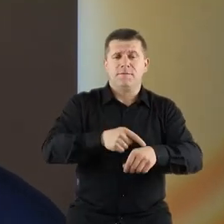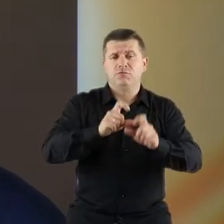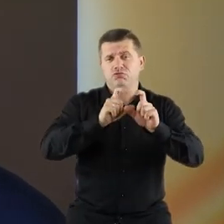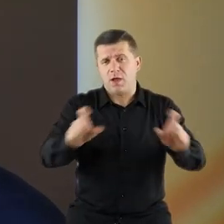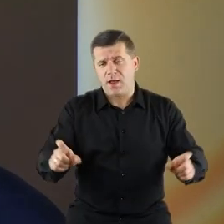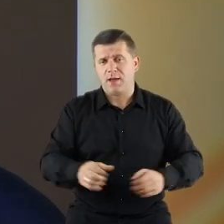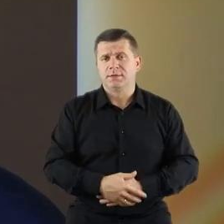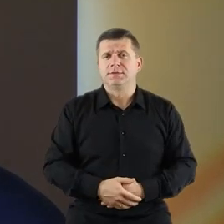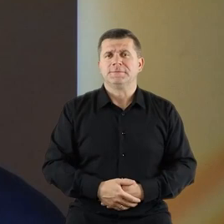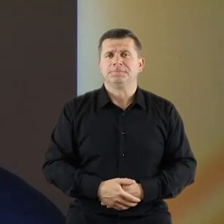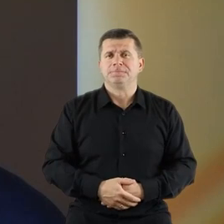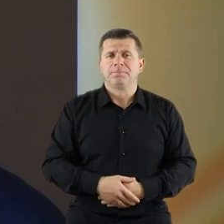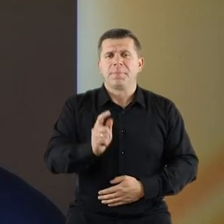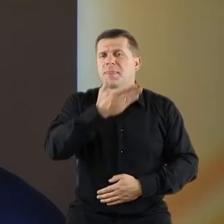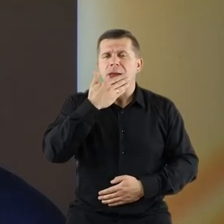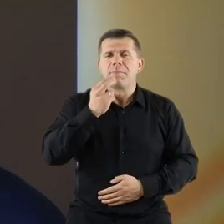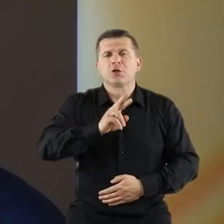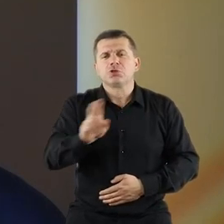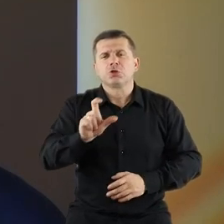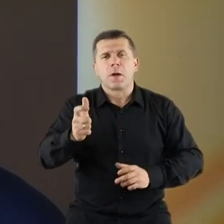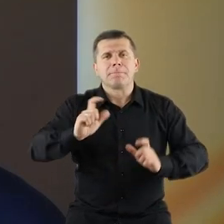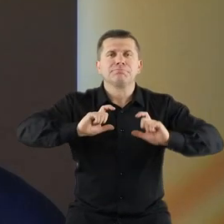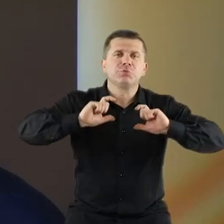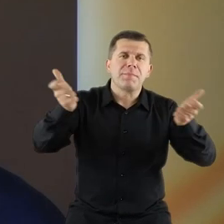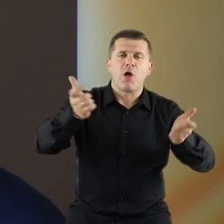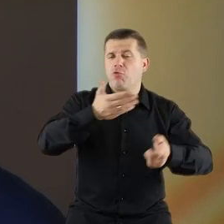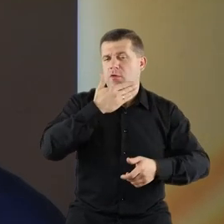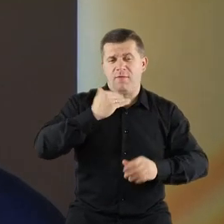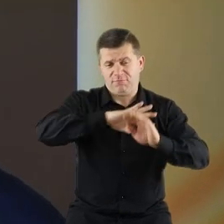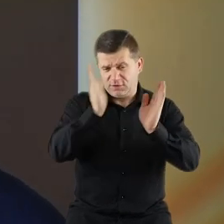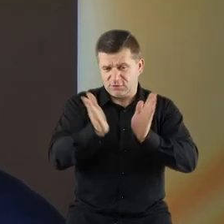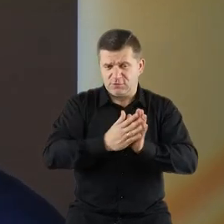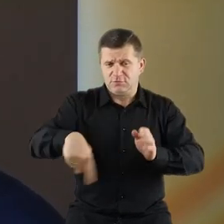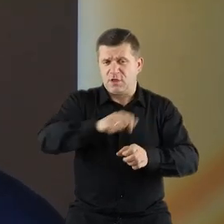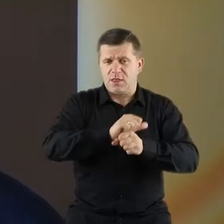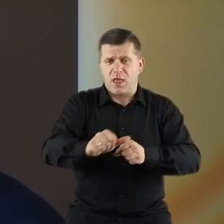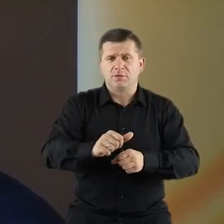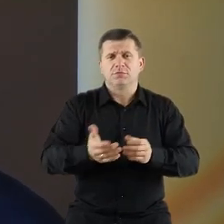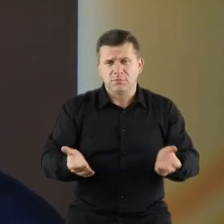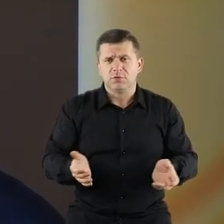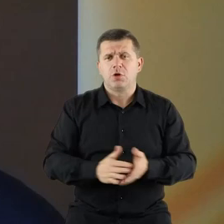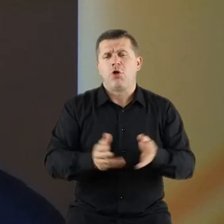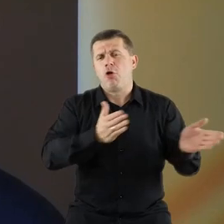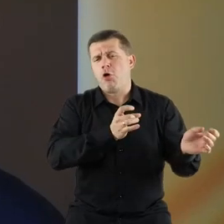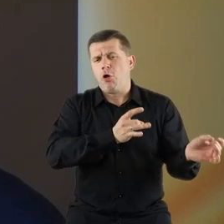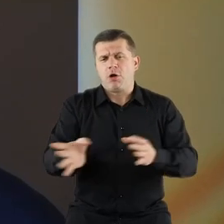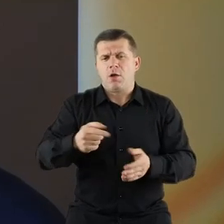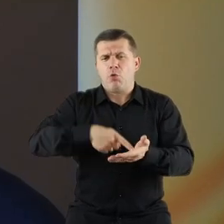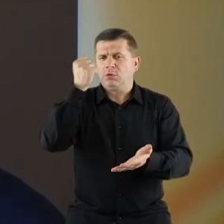określonym czasie a więc tam nie ma rzeczy przypadkowych to wszystko jest po prostu z góry jakby